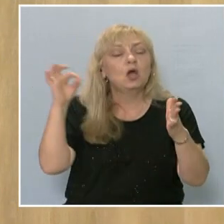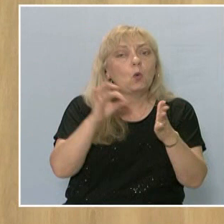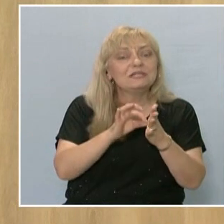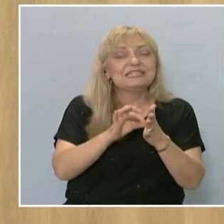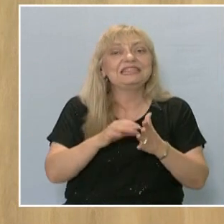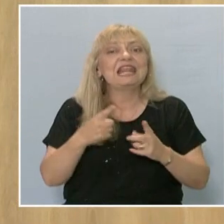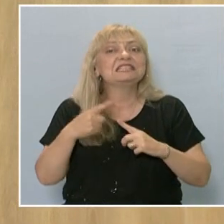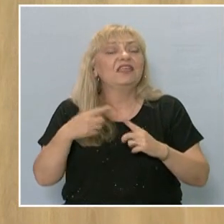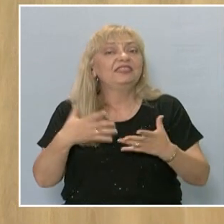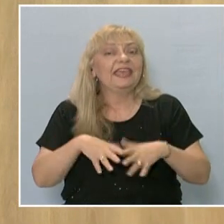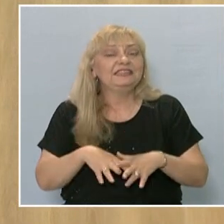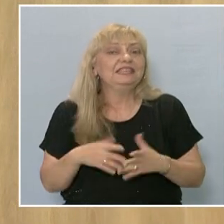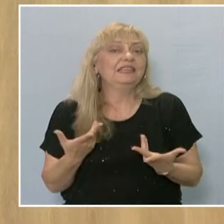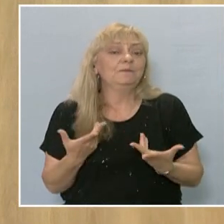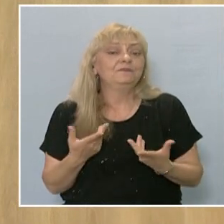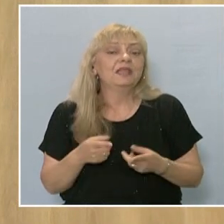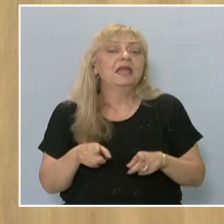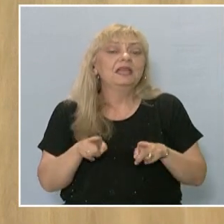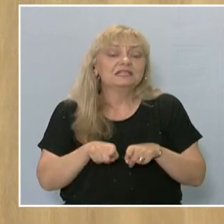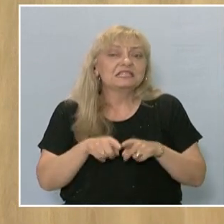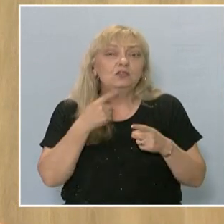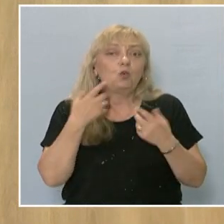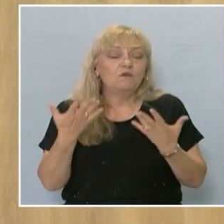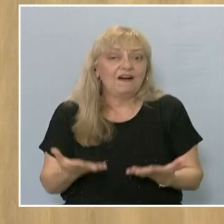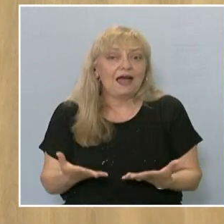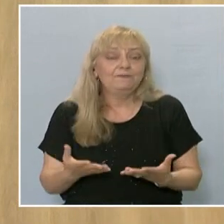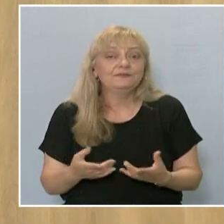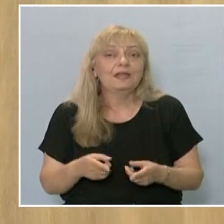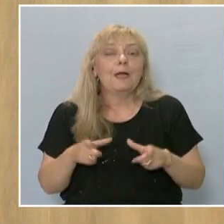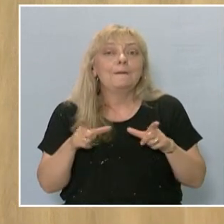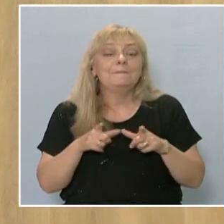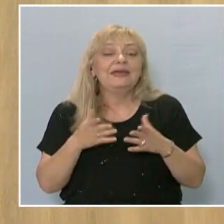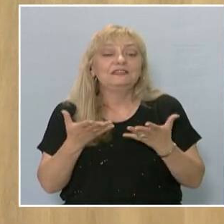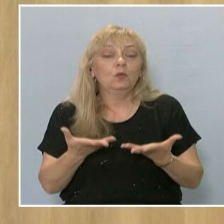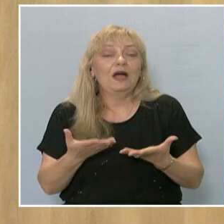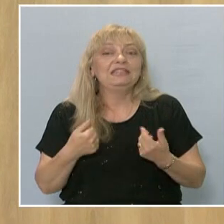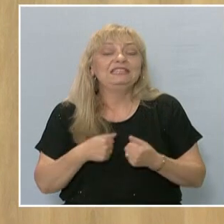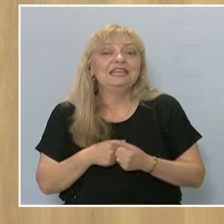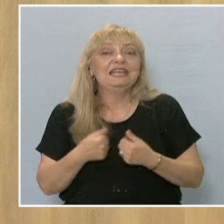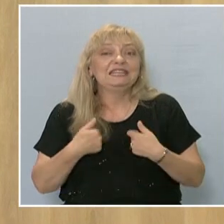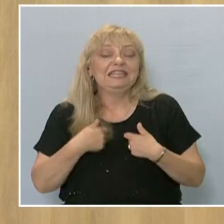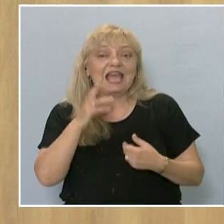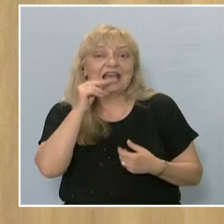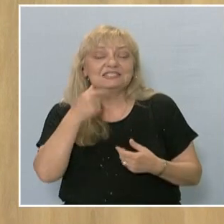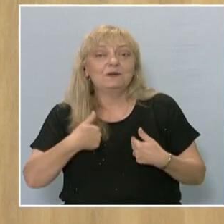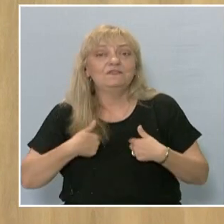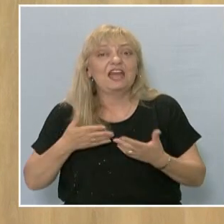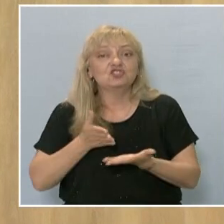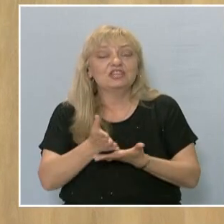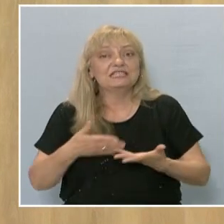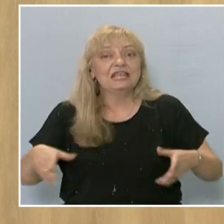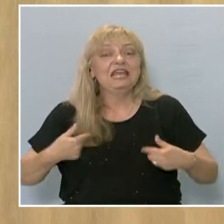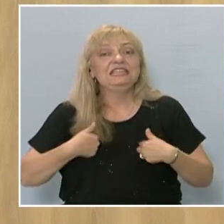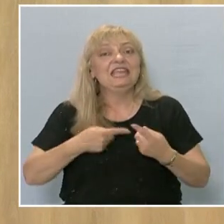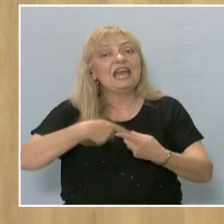добри пак потенциал за изкуство и затова всъщност металандия така наричаме нали нашата среда развиваме своите